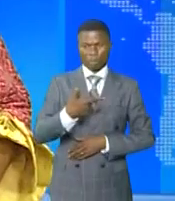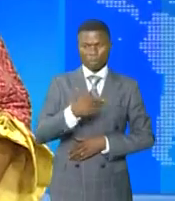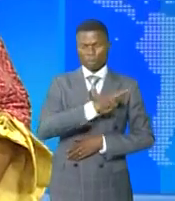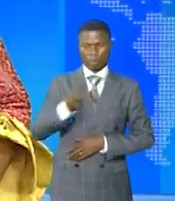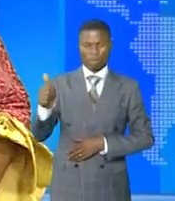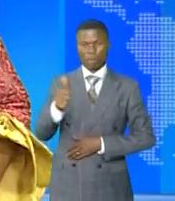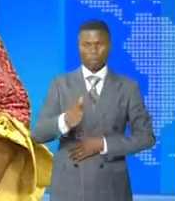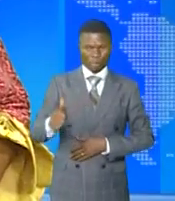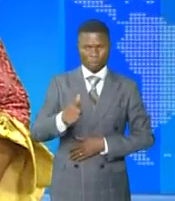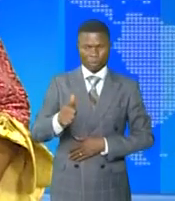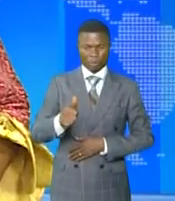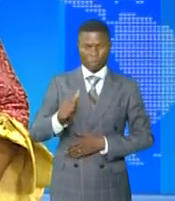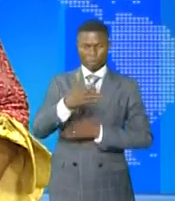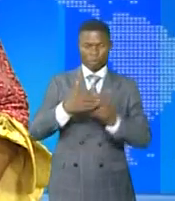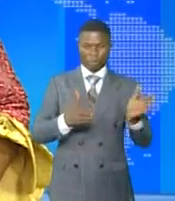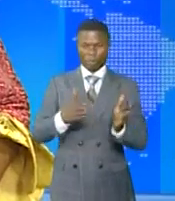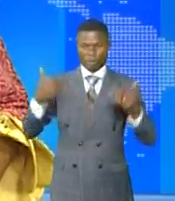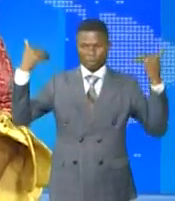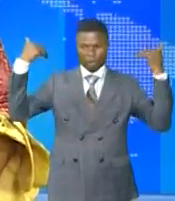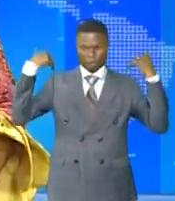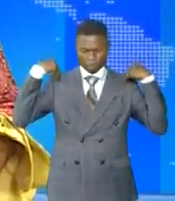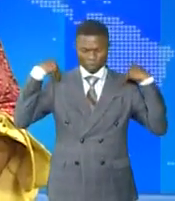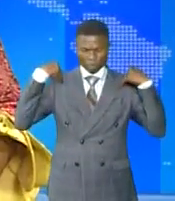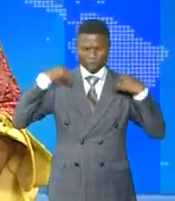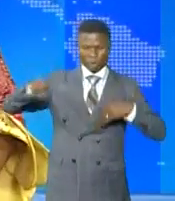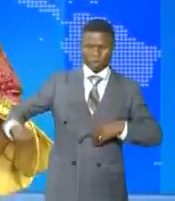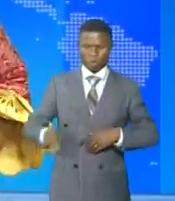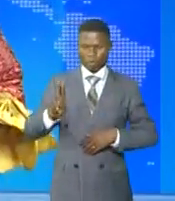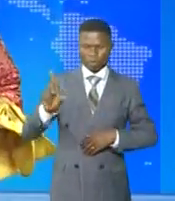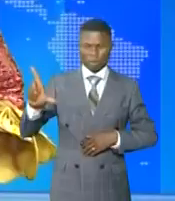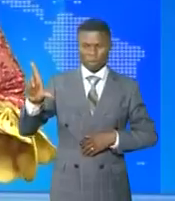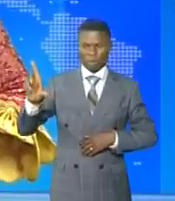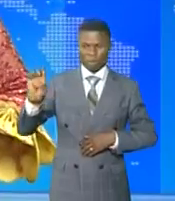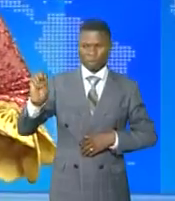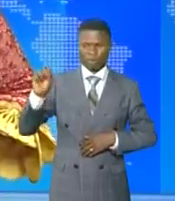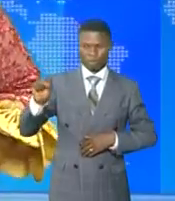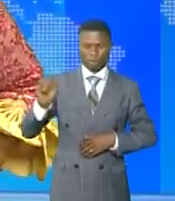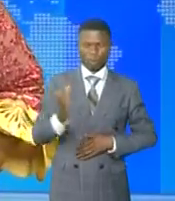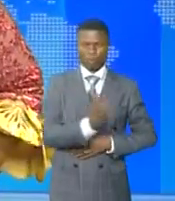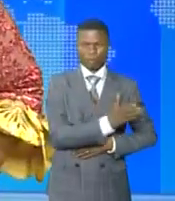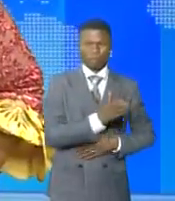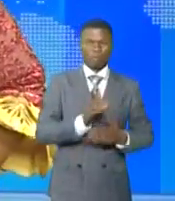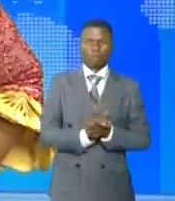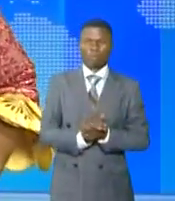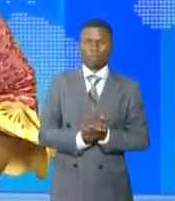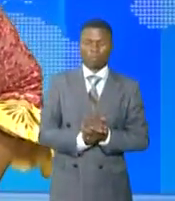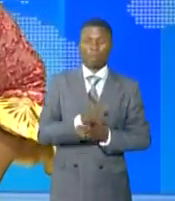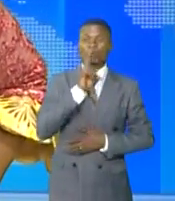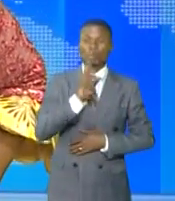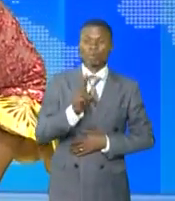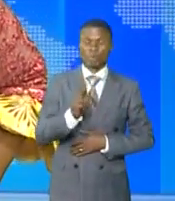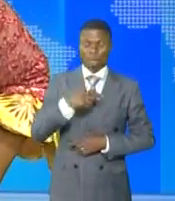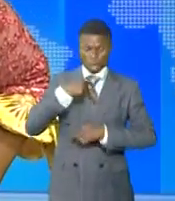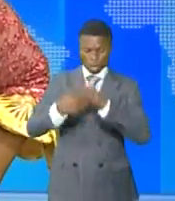février 2021, le greffier en chef Jules Mathieu et Katou Limbele. Et c'est certainement les débuts